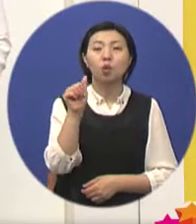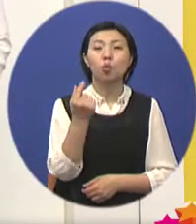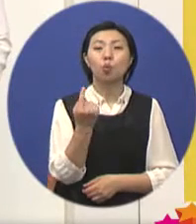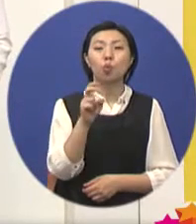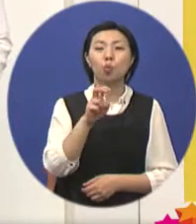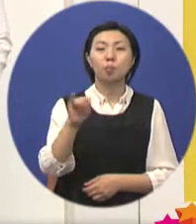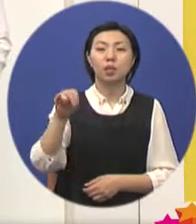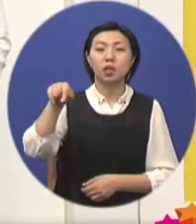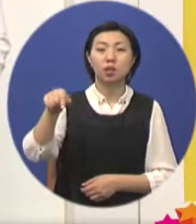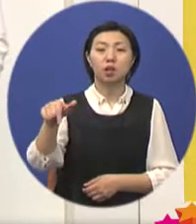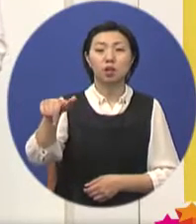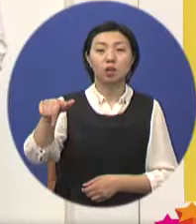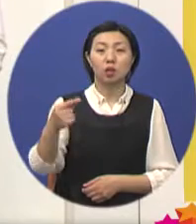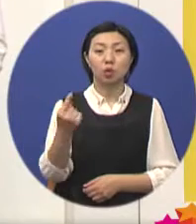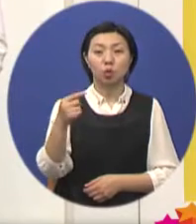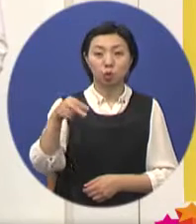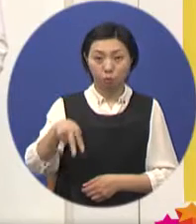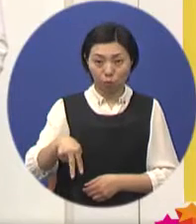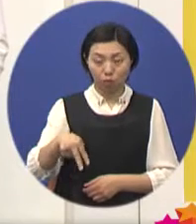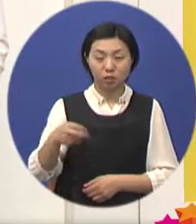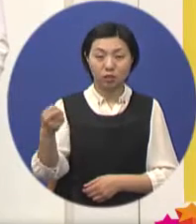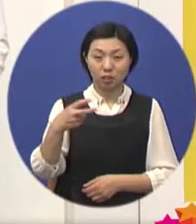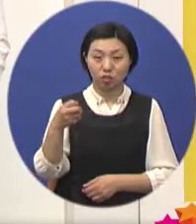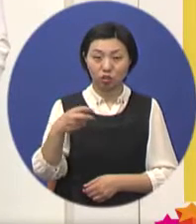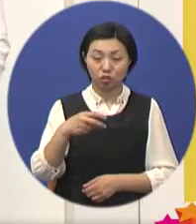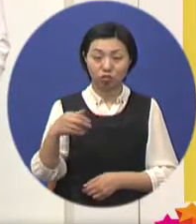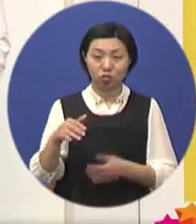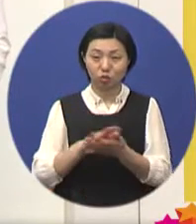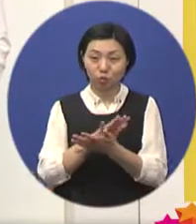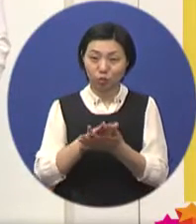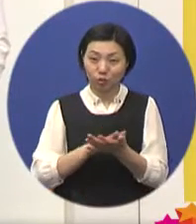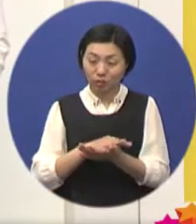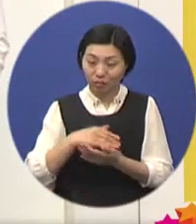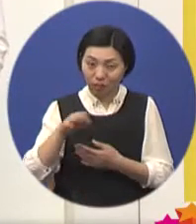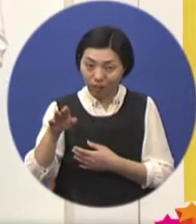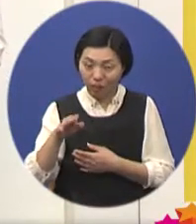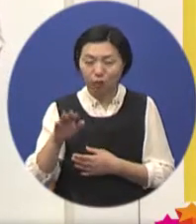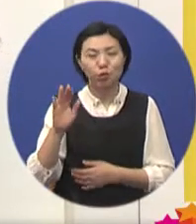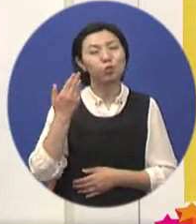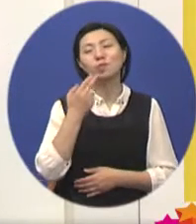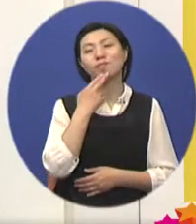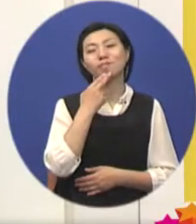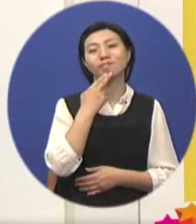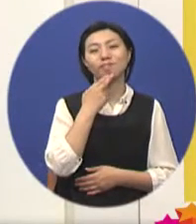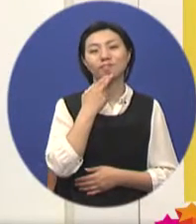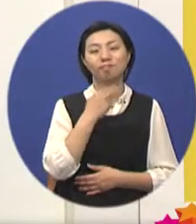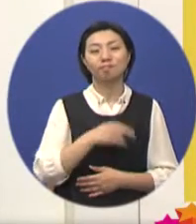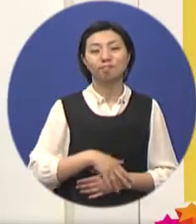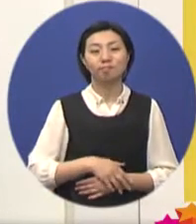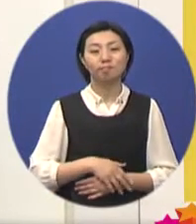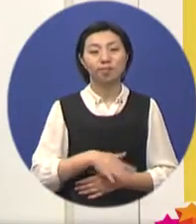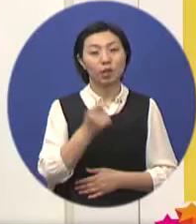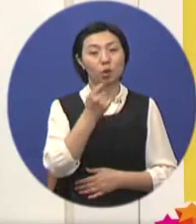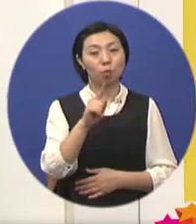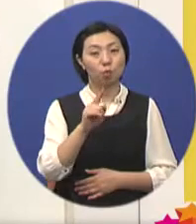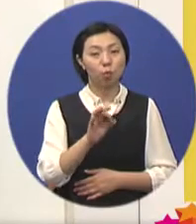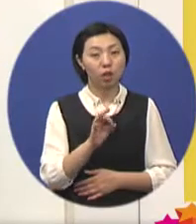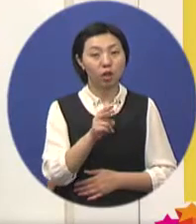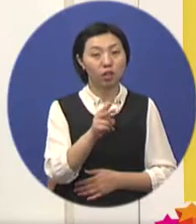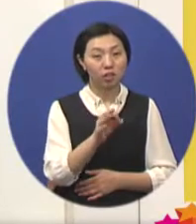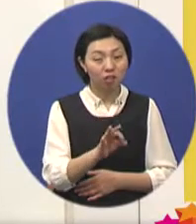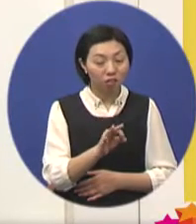그죠? 요즘에도 호미곶에 놀러 가시나요? 당장 안 가요. 요즘엔 예. 안 가고. 네. 네. 광영 씨. 예.